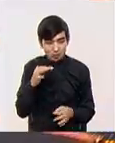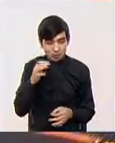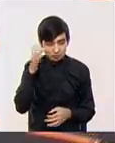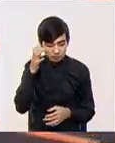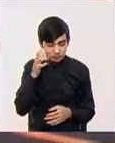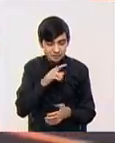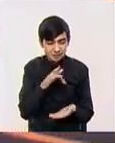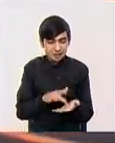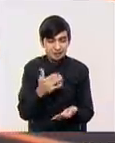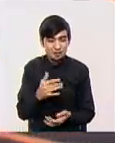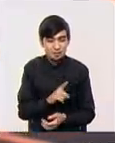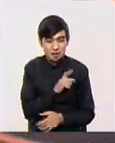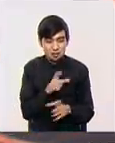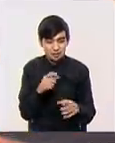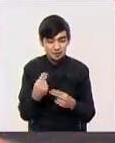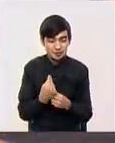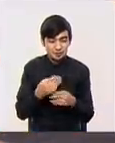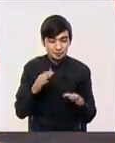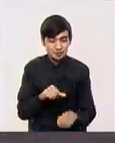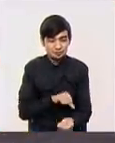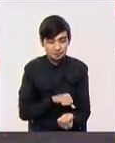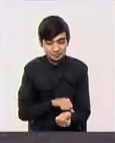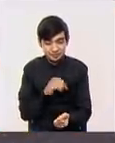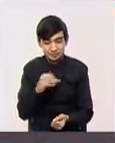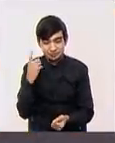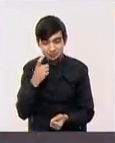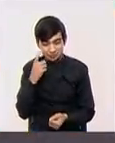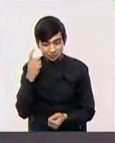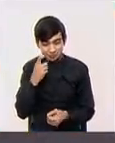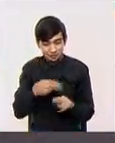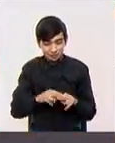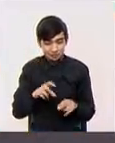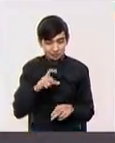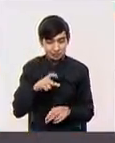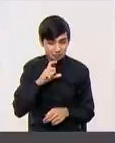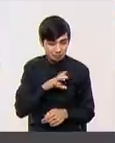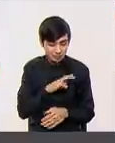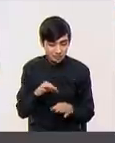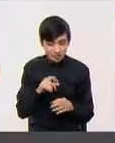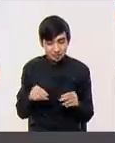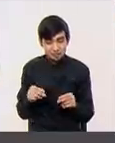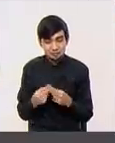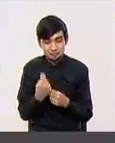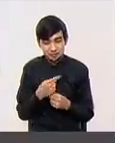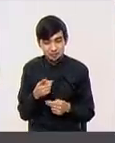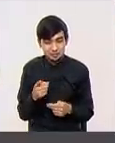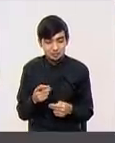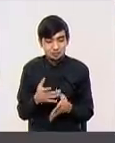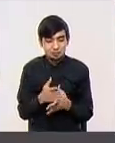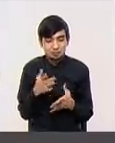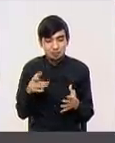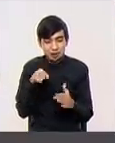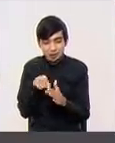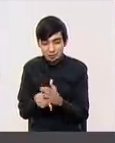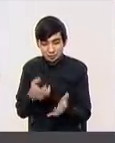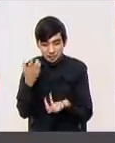орталығының мамандары өздерінде емделетін нашақорлар мен маскүнемдердің теріс жолға түсіп кетуінің тамыры ойынға құмарлықта